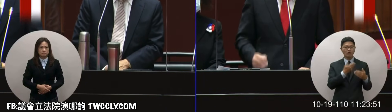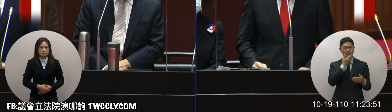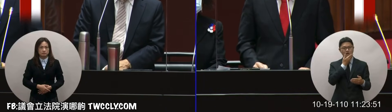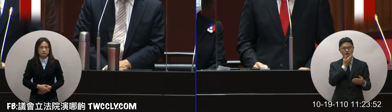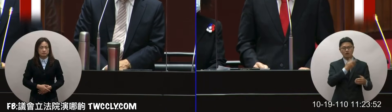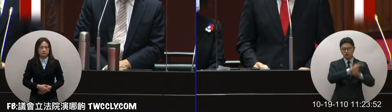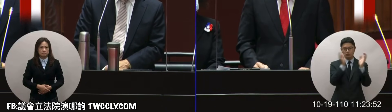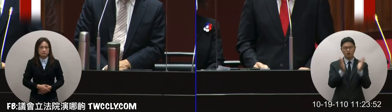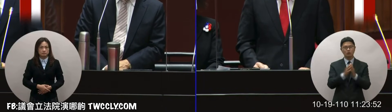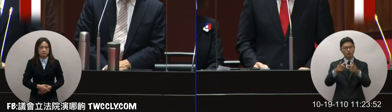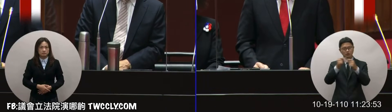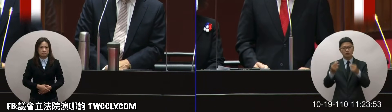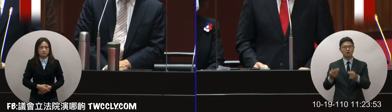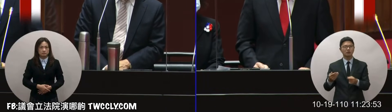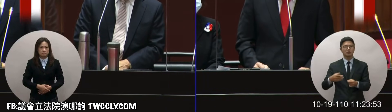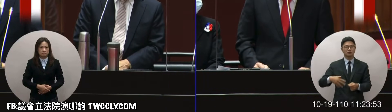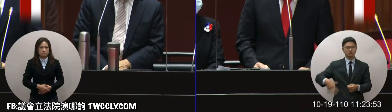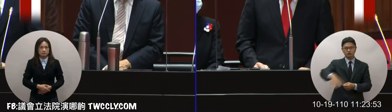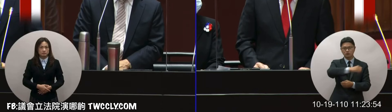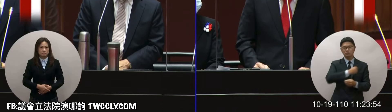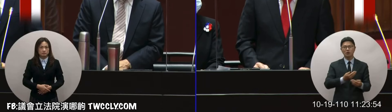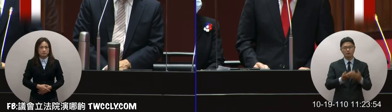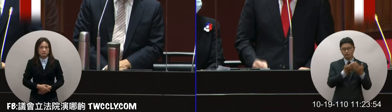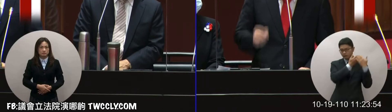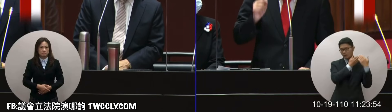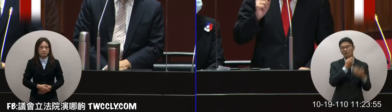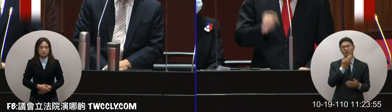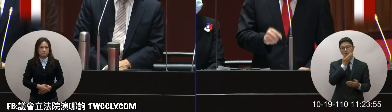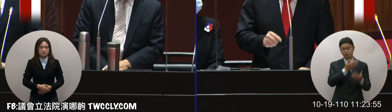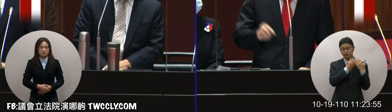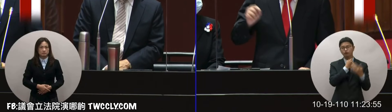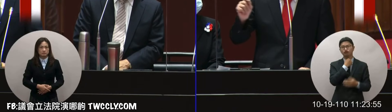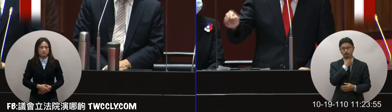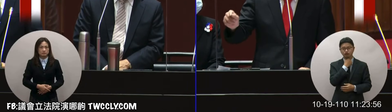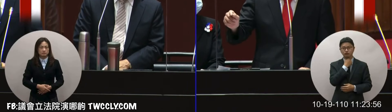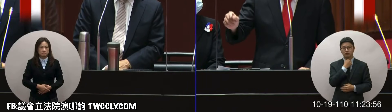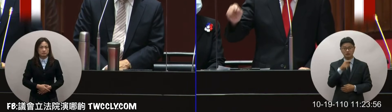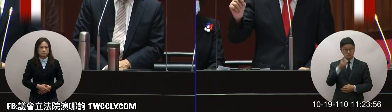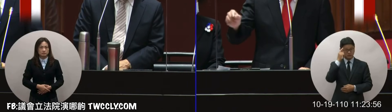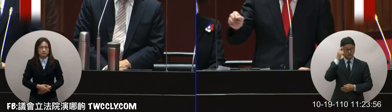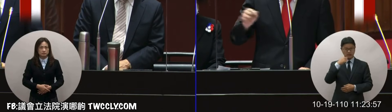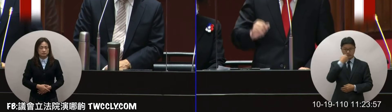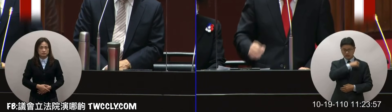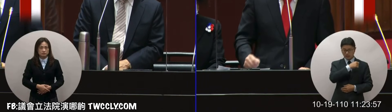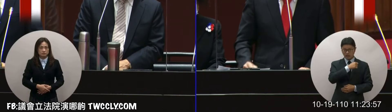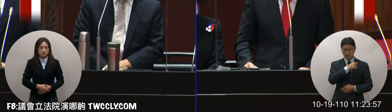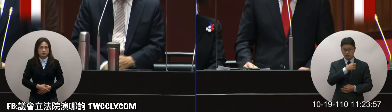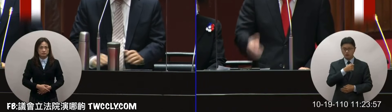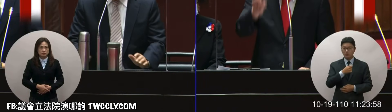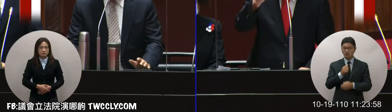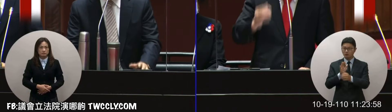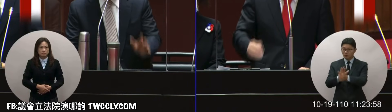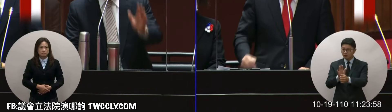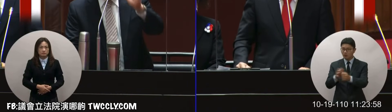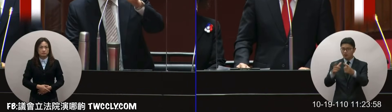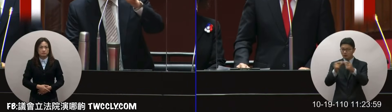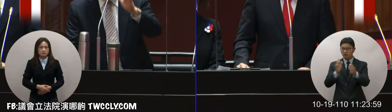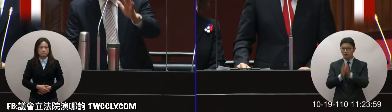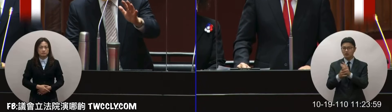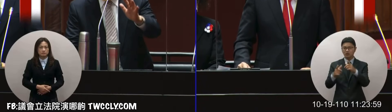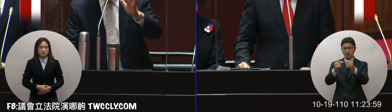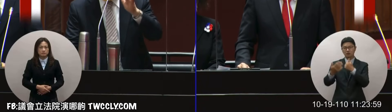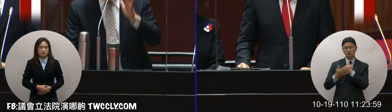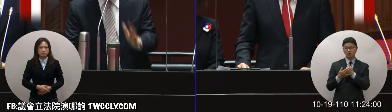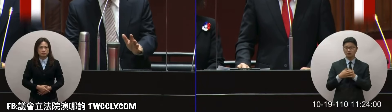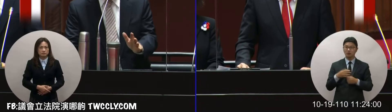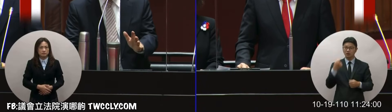本的支援。你认为台湾比较需要日本，还是日本比较需要台湾？ 我们得